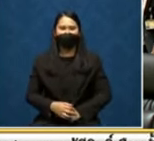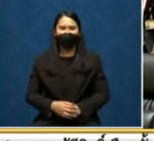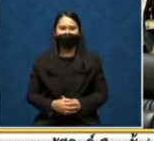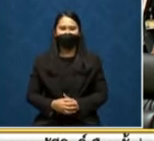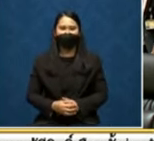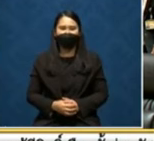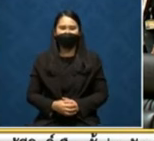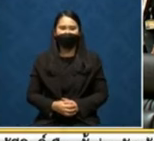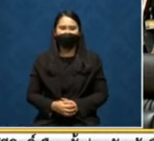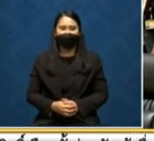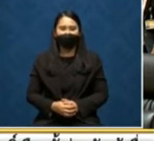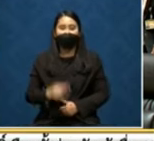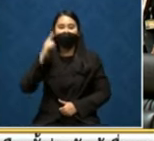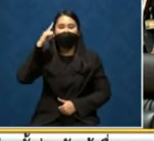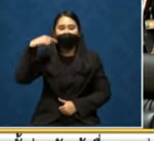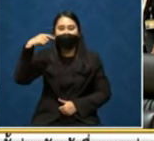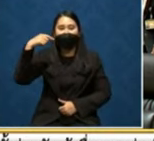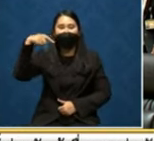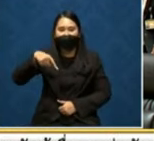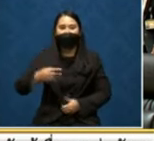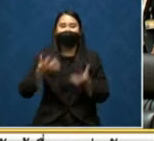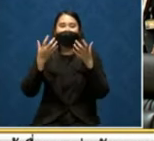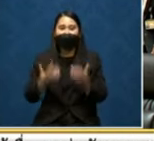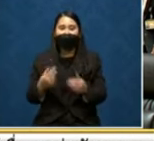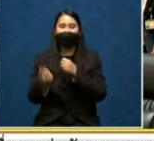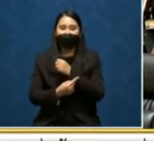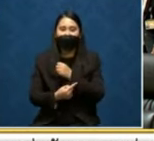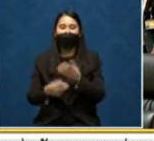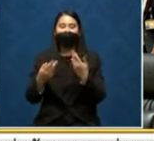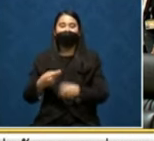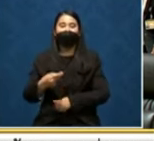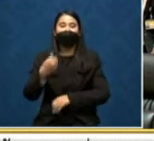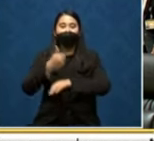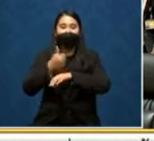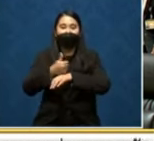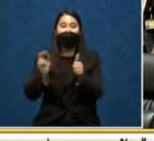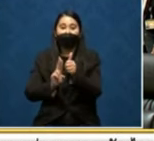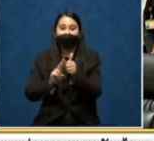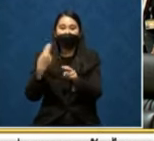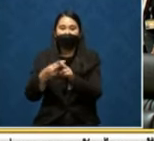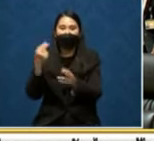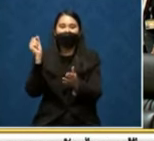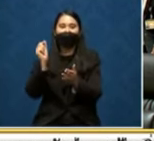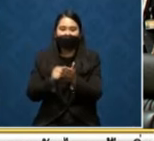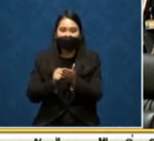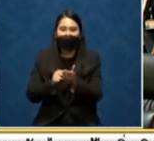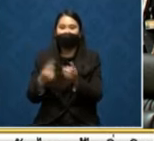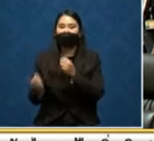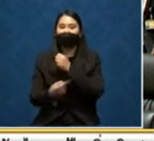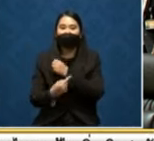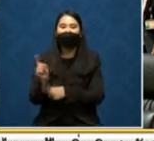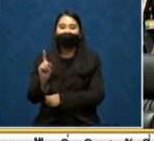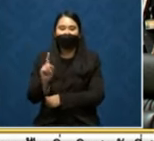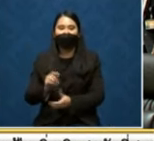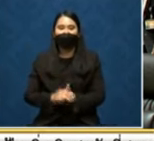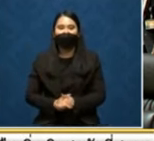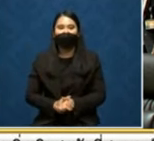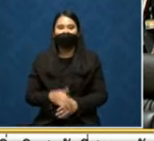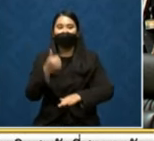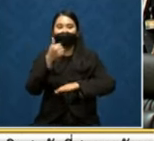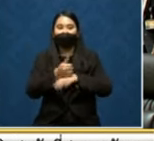นางสาวพันธ์โดนลงโทษขนาดนี้แล้วรองอธิบดีที่ลงนามในวันนั้นถูกลงโทษยังไงบ้างลอง